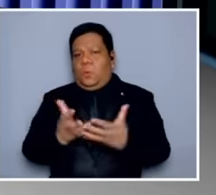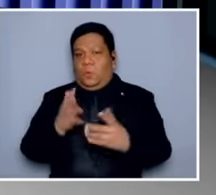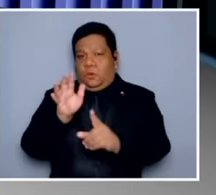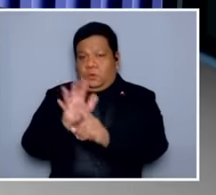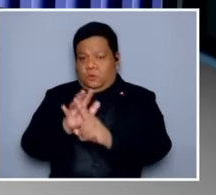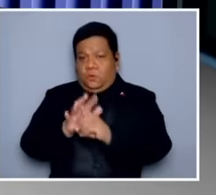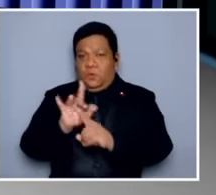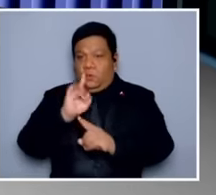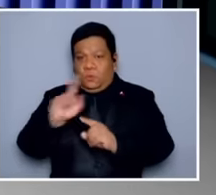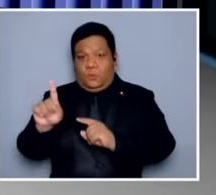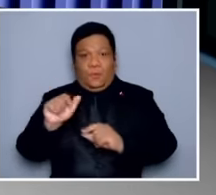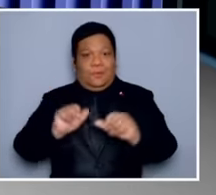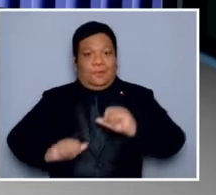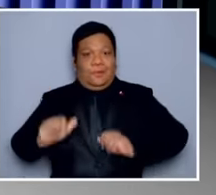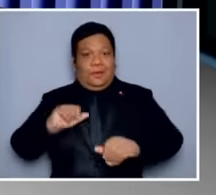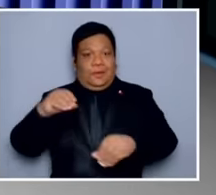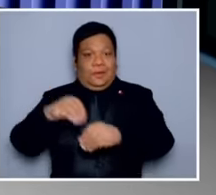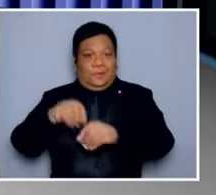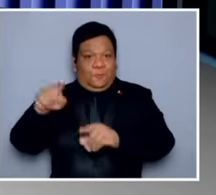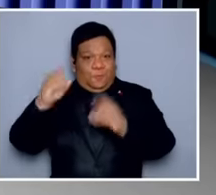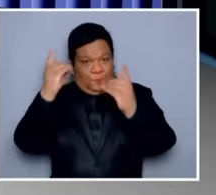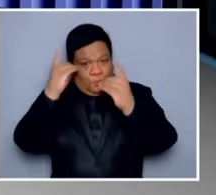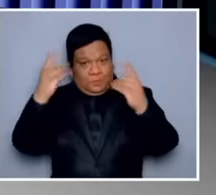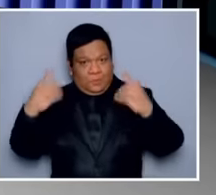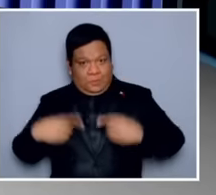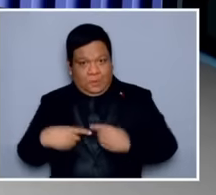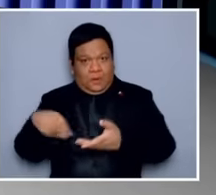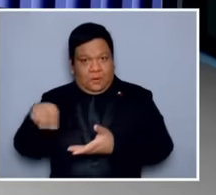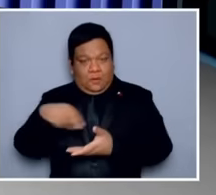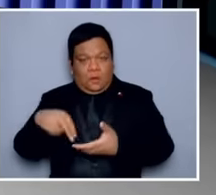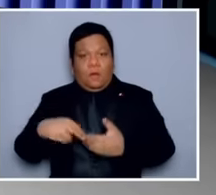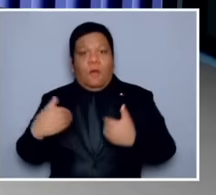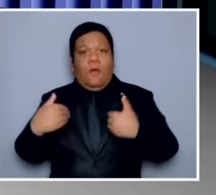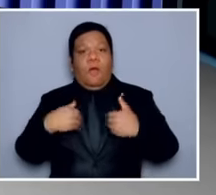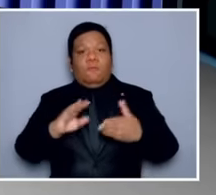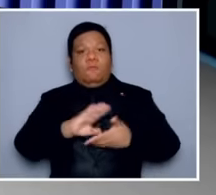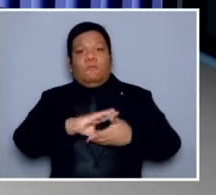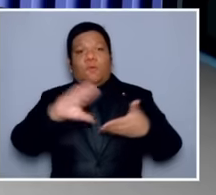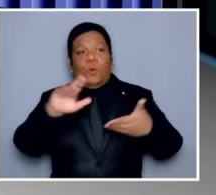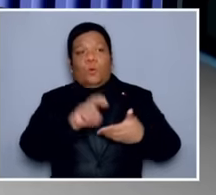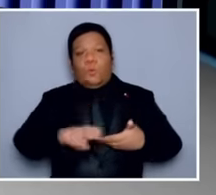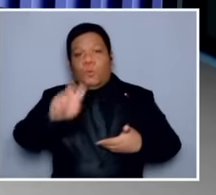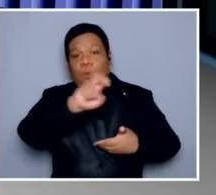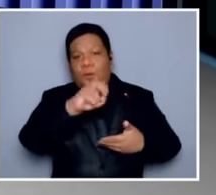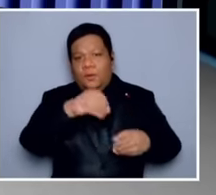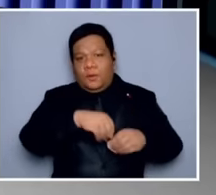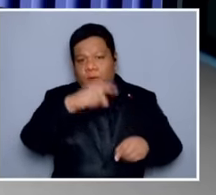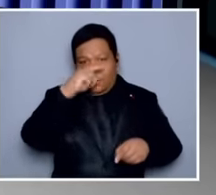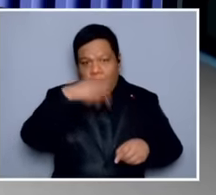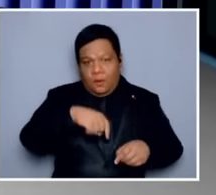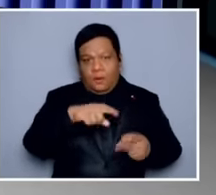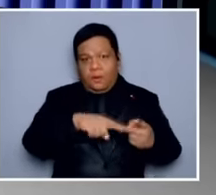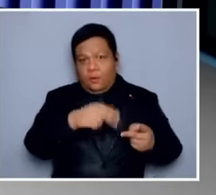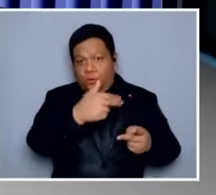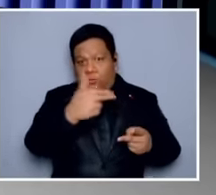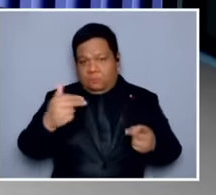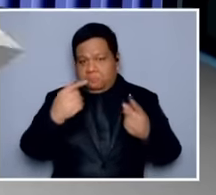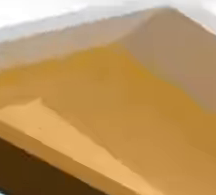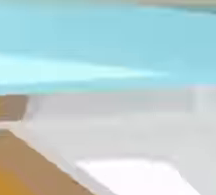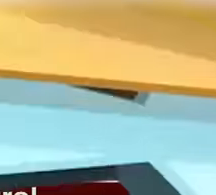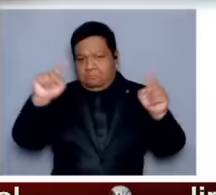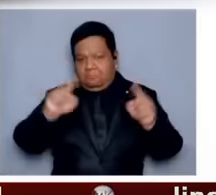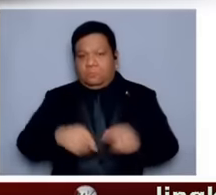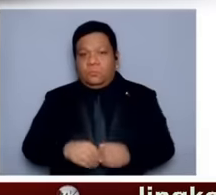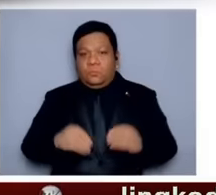Dubai, big success din ang kanilang virtual tour sa Thailand at Indonesia. Nagpapatrol, MJ Felipe.